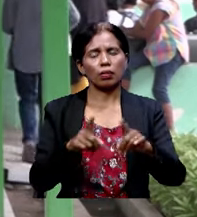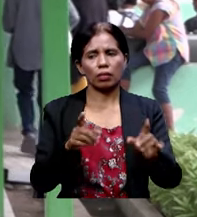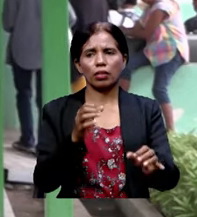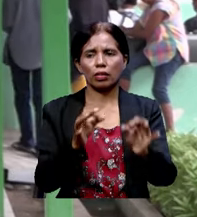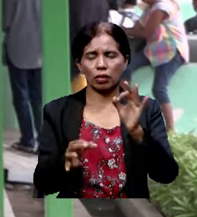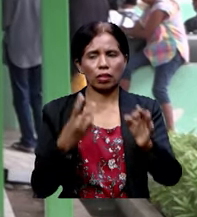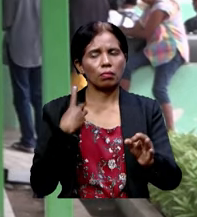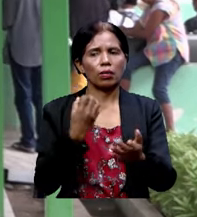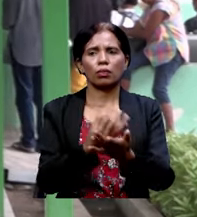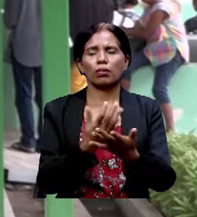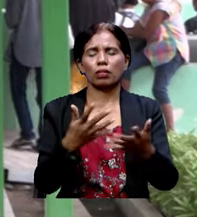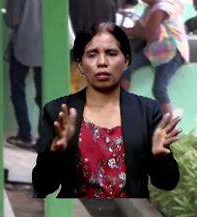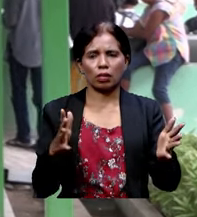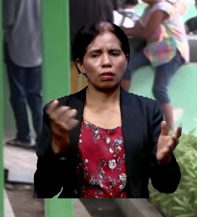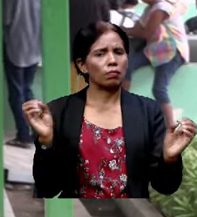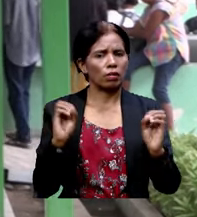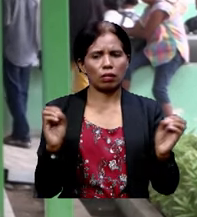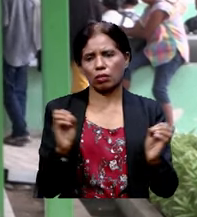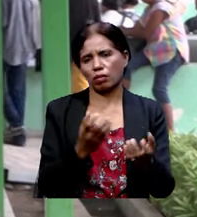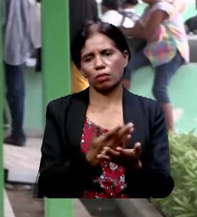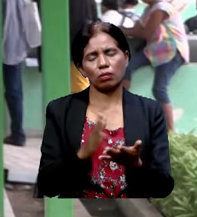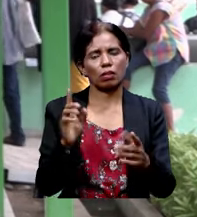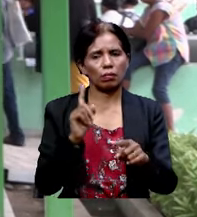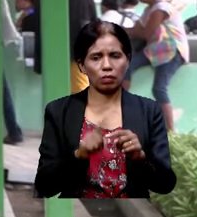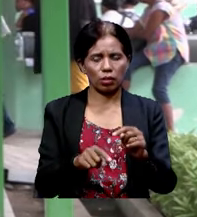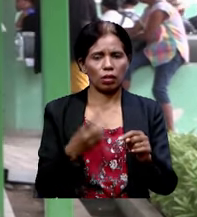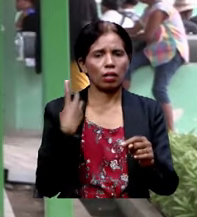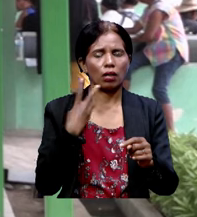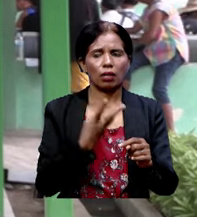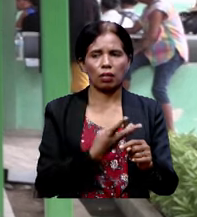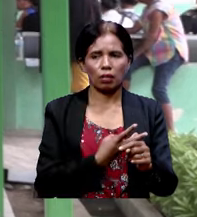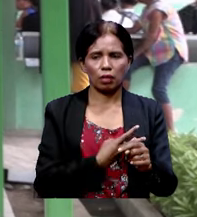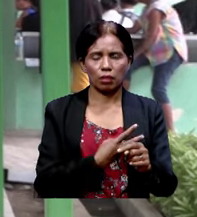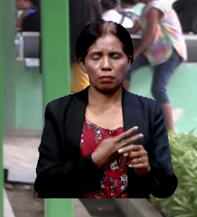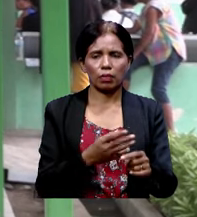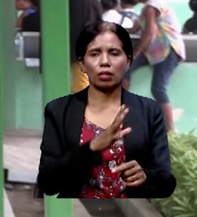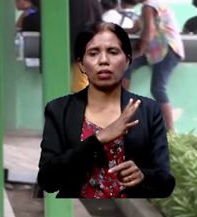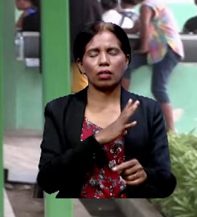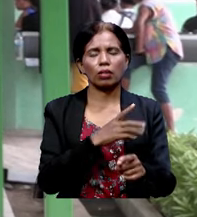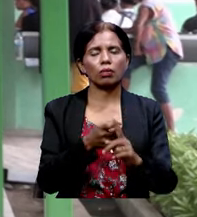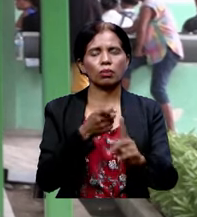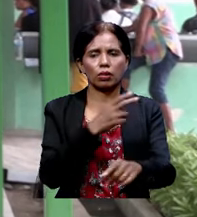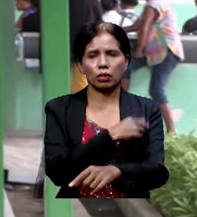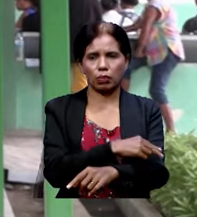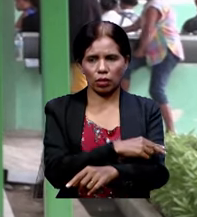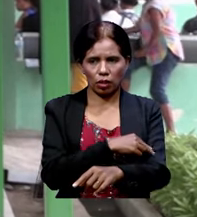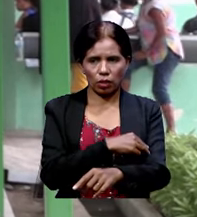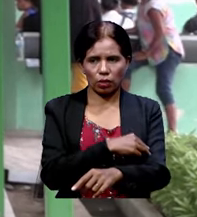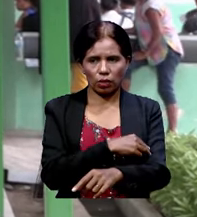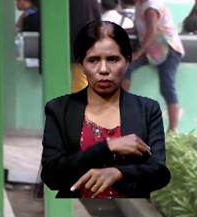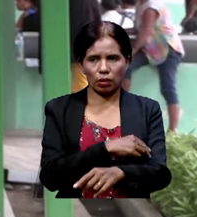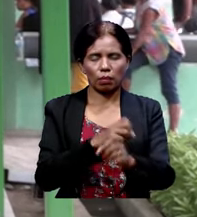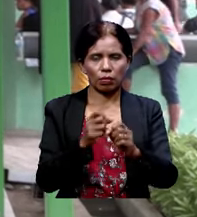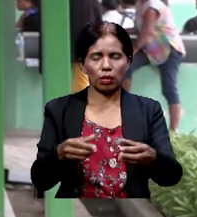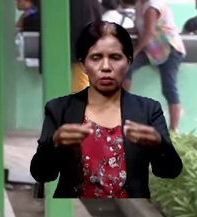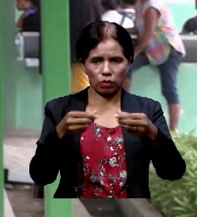ami osan laya ne ami lor sira basosa tam ami ne depende ba hospital de hospital mak bele